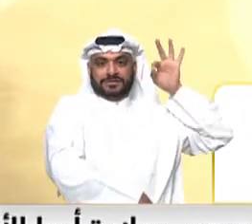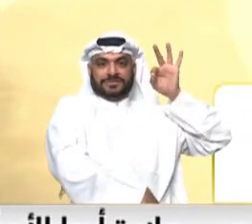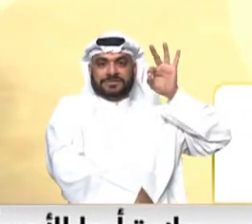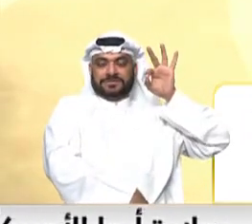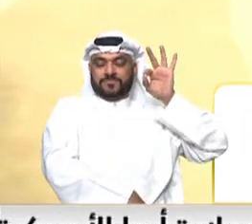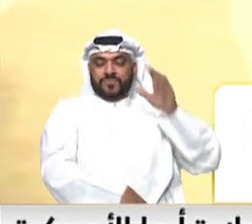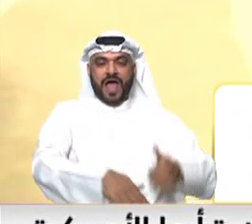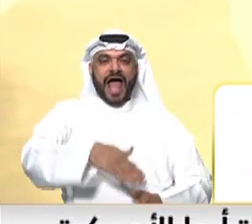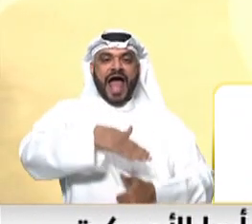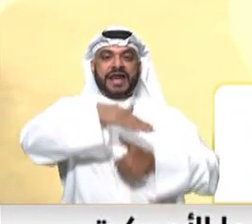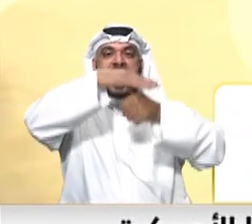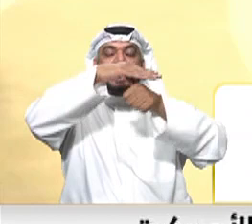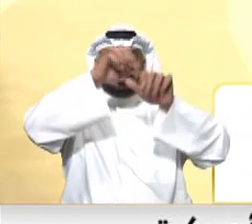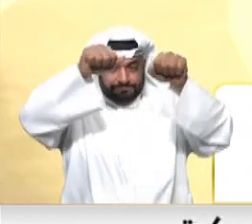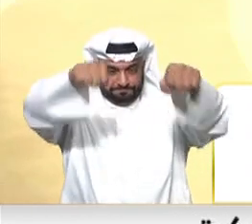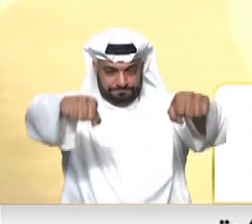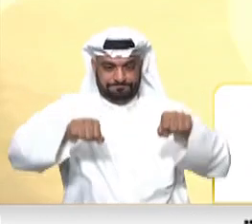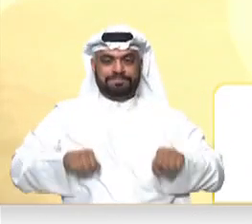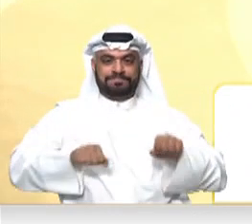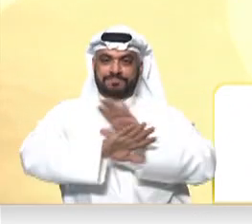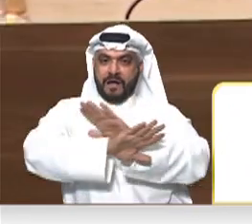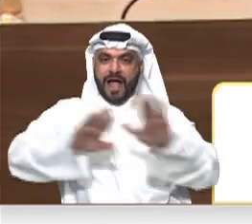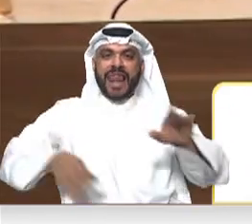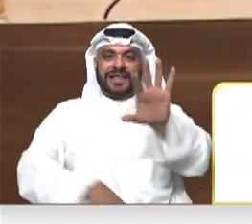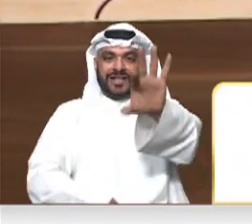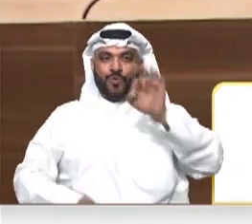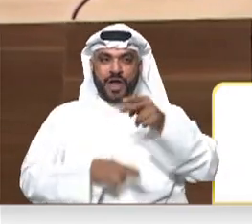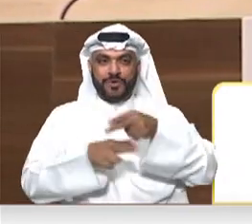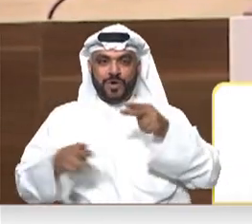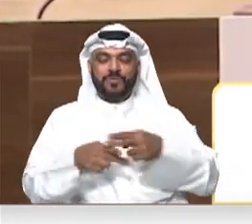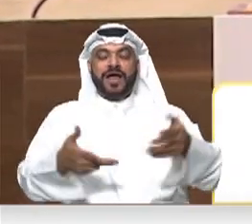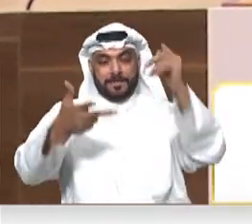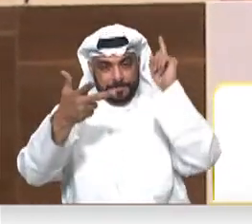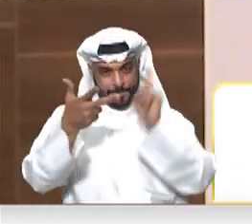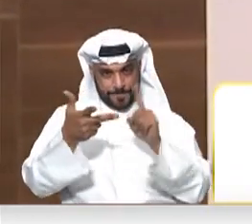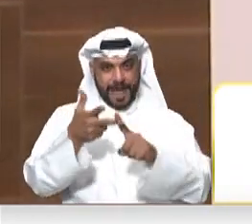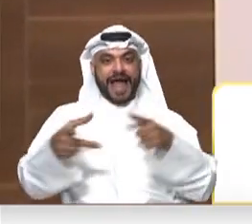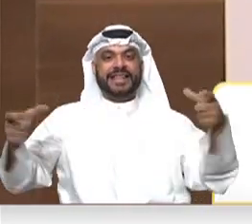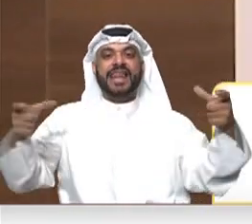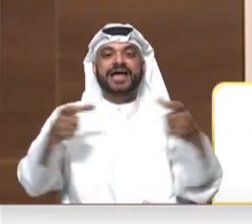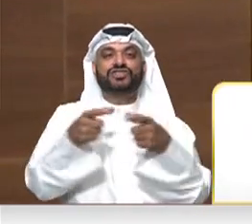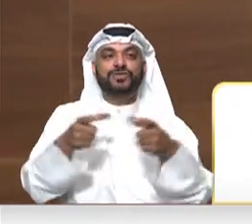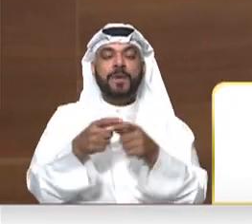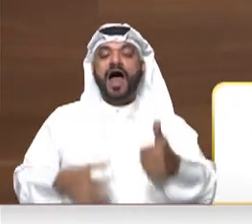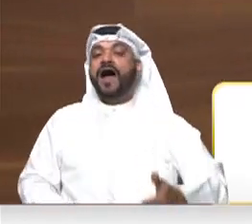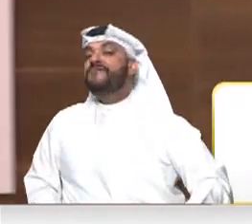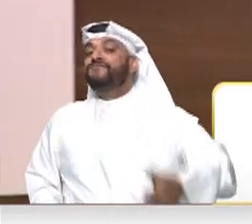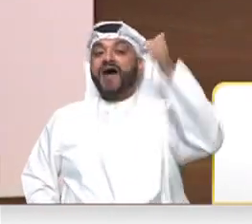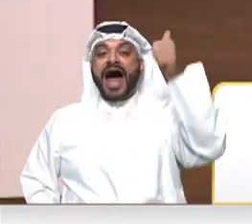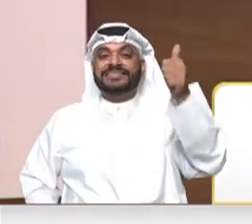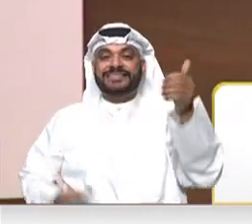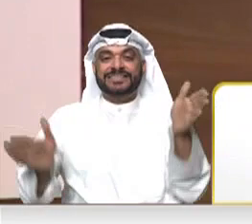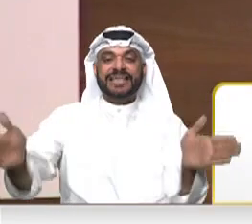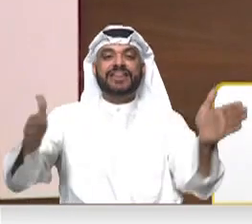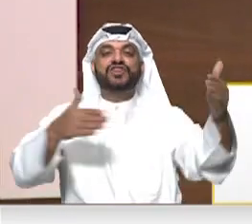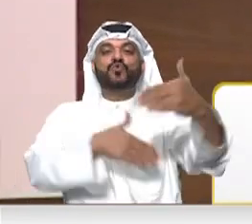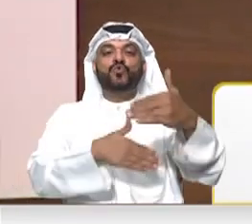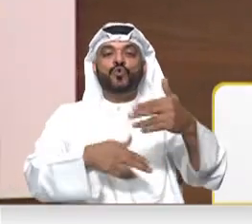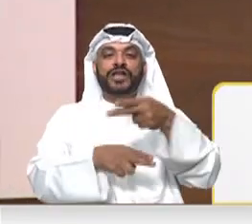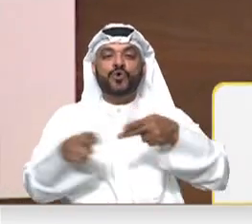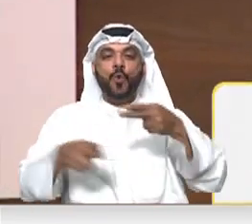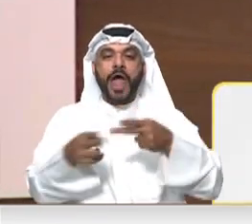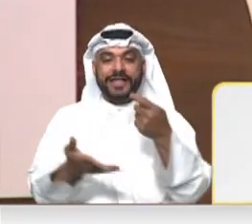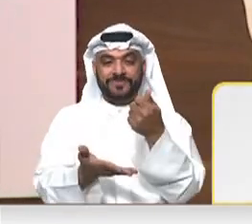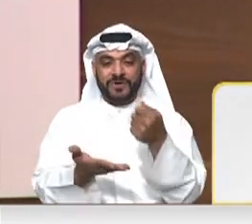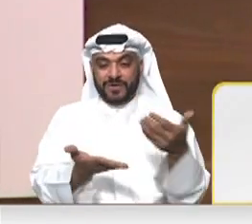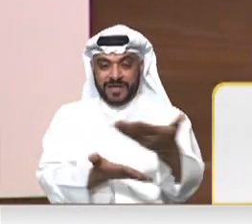المؤسسة العربية لضمان الاستثمار وائتمان الصادرات، كما شهد الاجتماع أيضا فوز الصندوق الكويتي للتنمية بجائزة